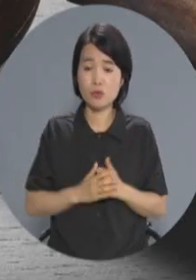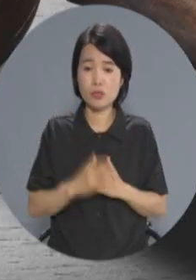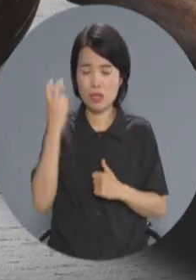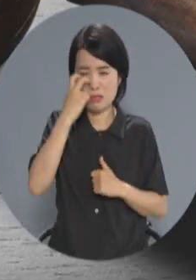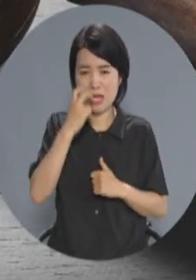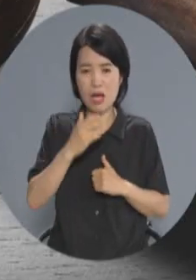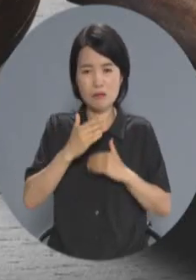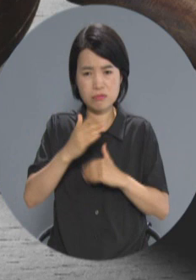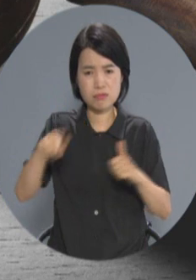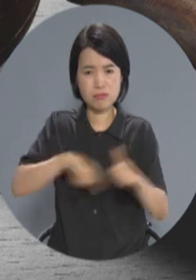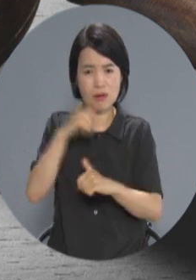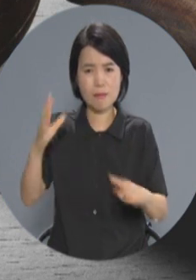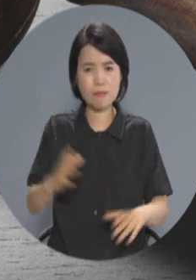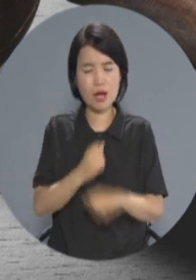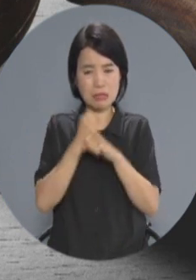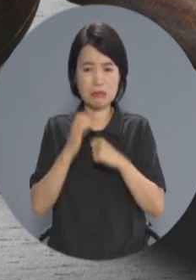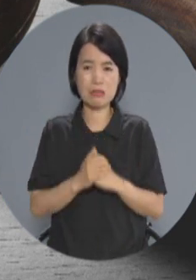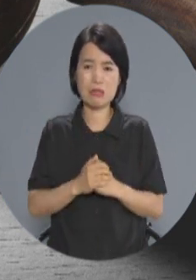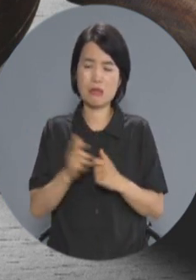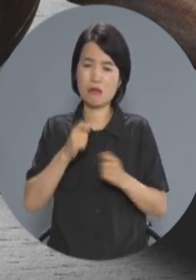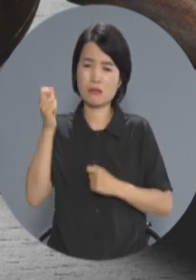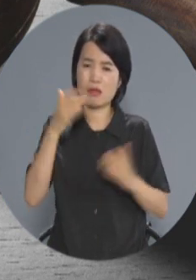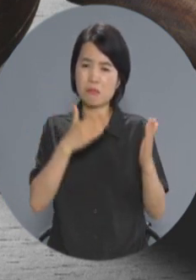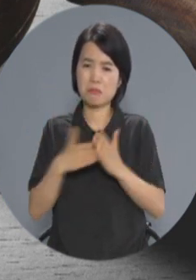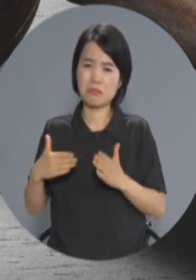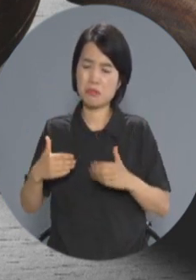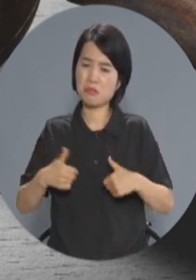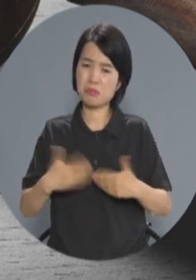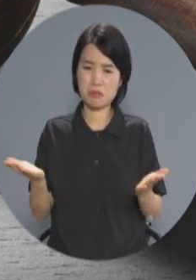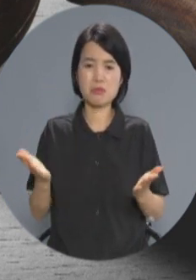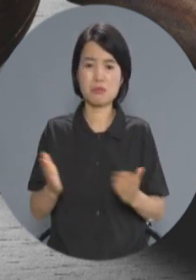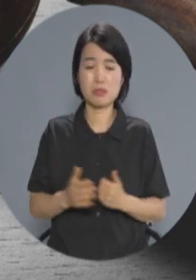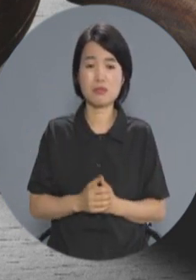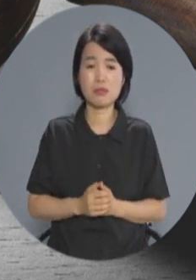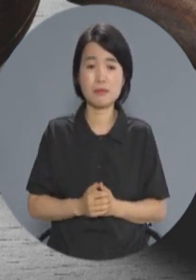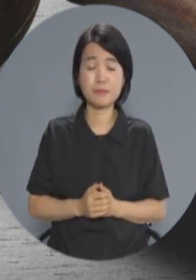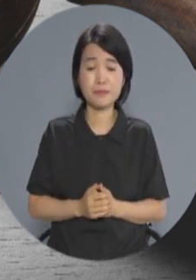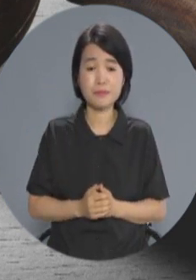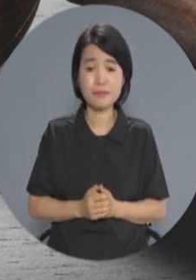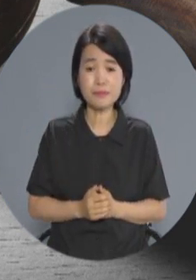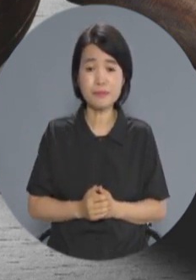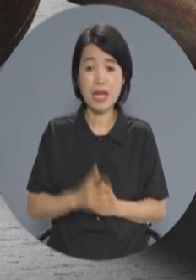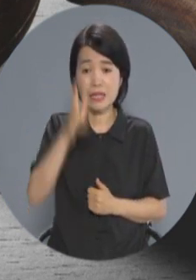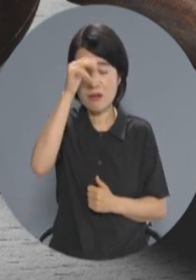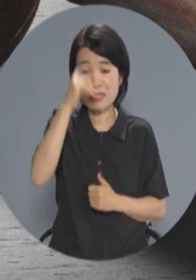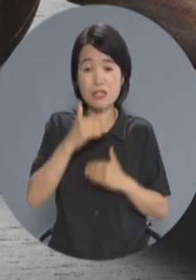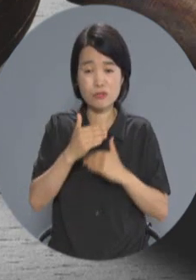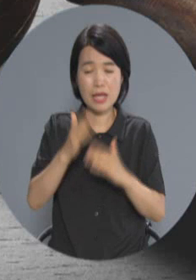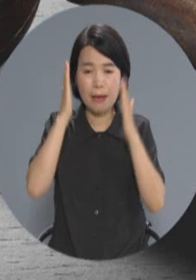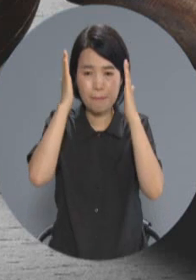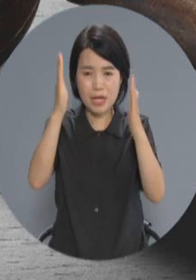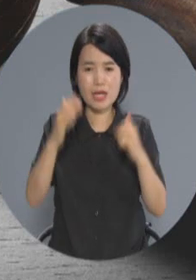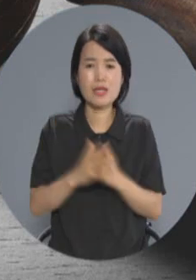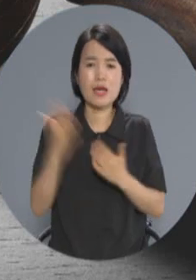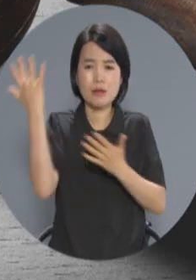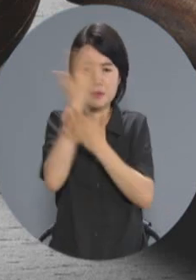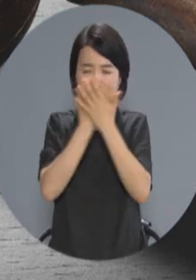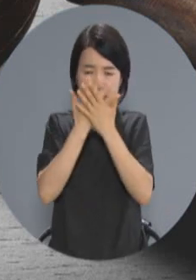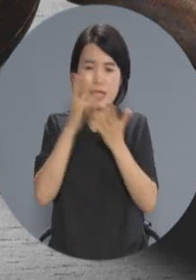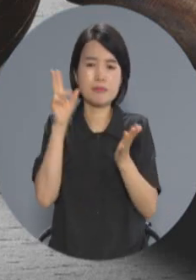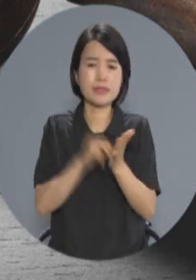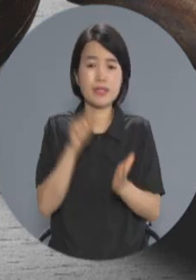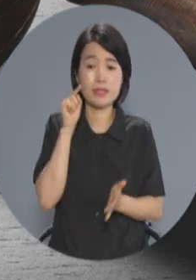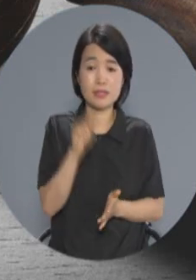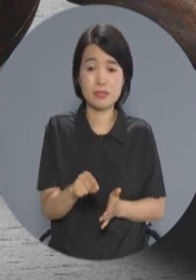수사 진척을 살펴볼 때 영장 발부의 필요성이 소명되지 않았다고 밝혀 경찰 수사의 방향성이 불명확하다는